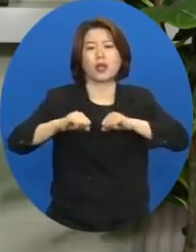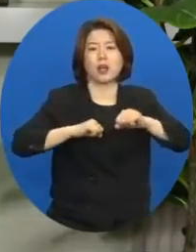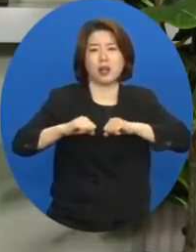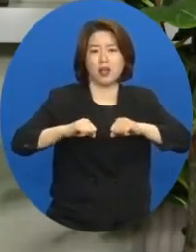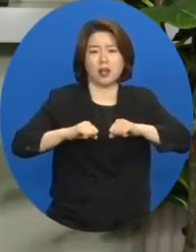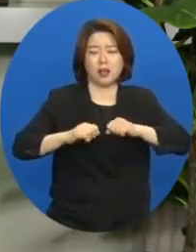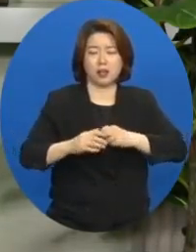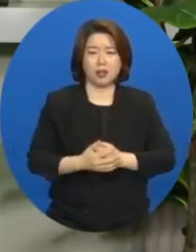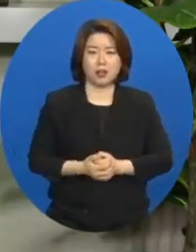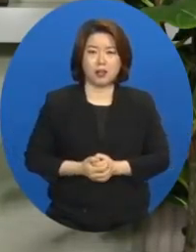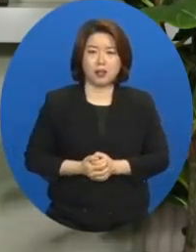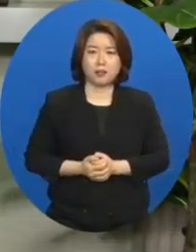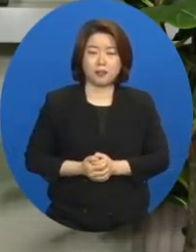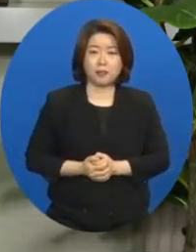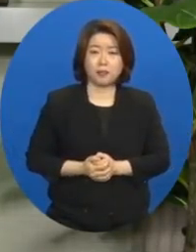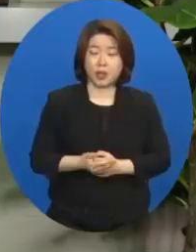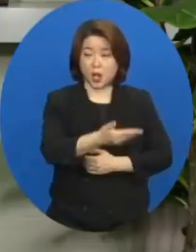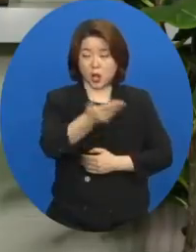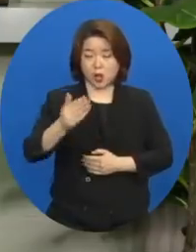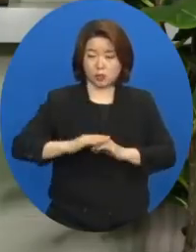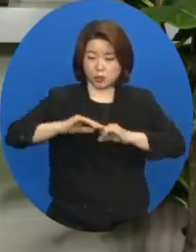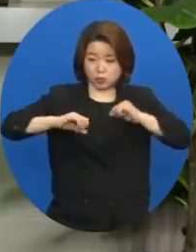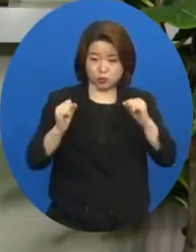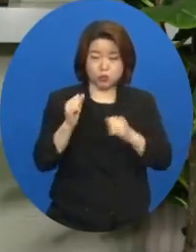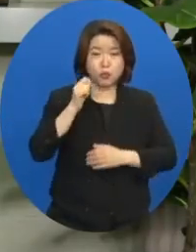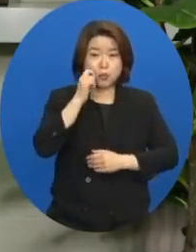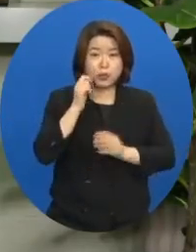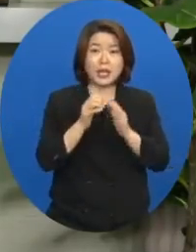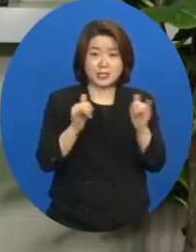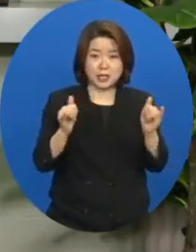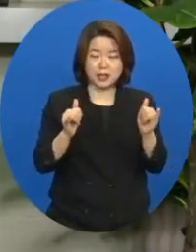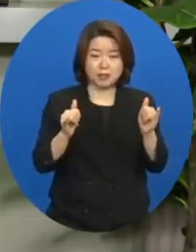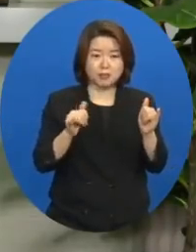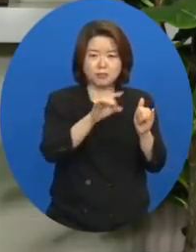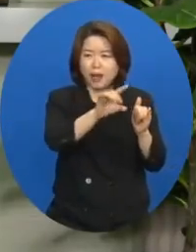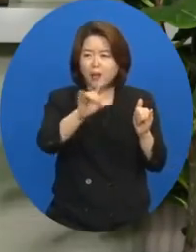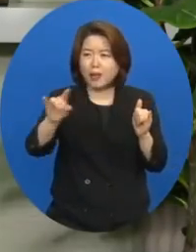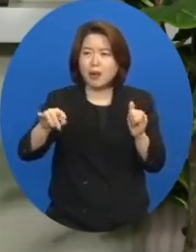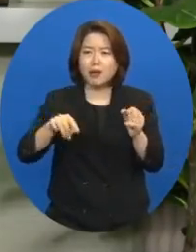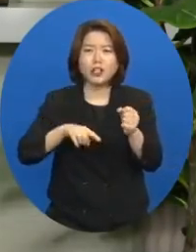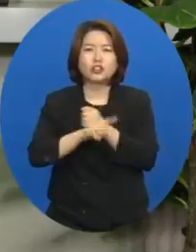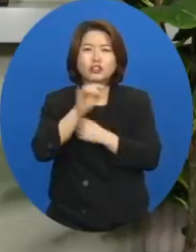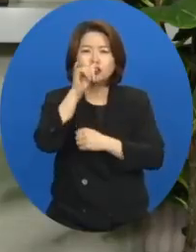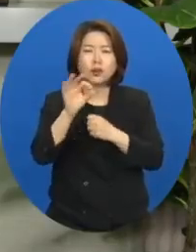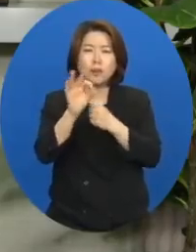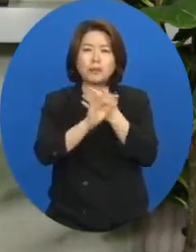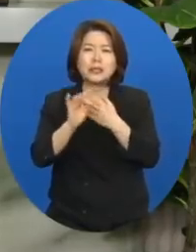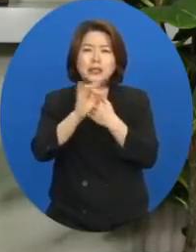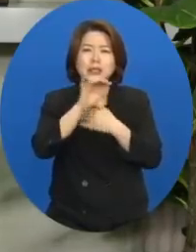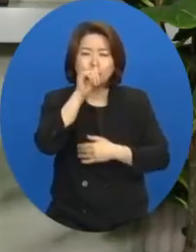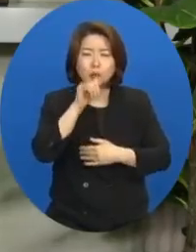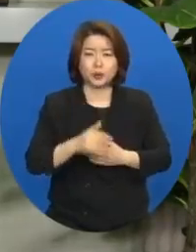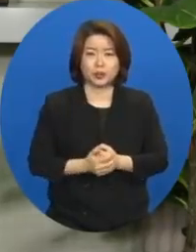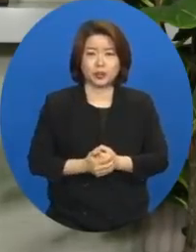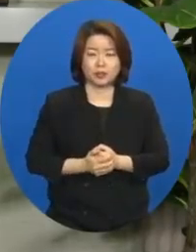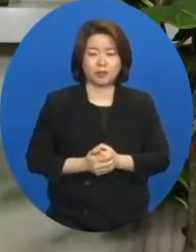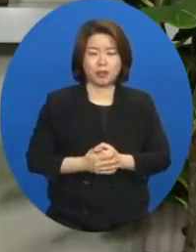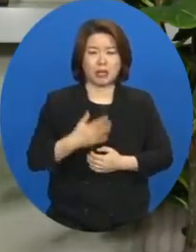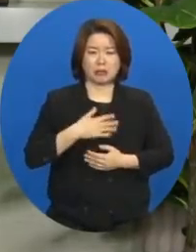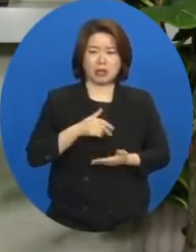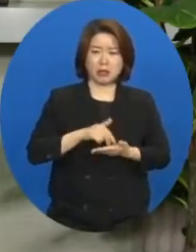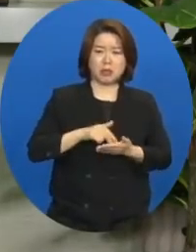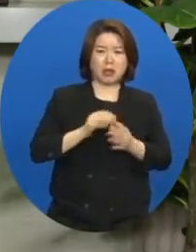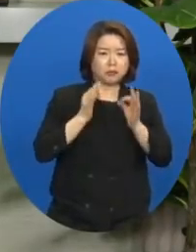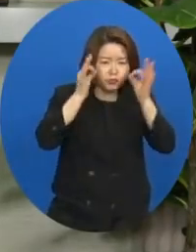여러분, 순종하지 못하는 사람에게도 다 사정이 있습니다. 저 나름대로는 최선을 다한